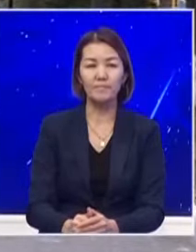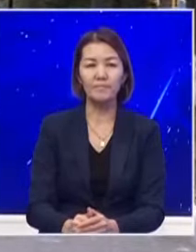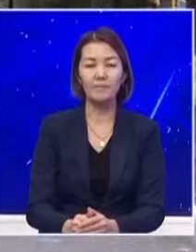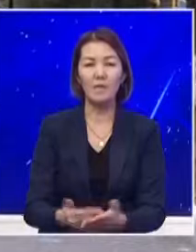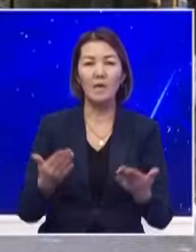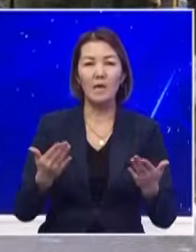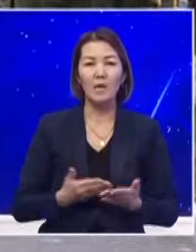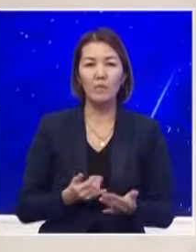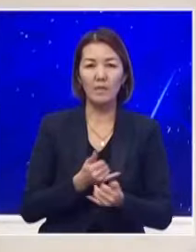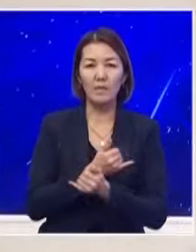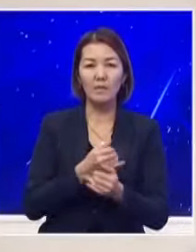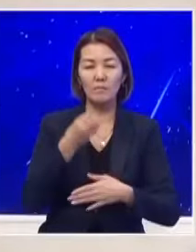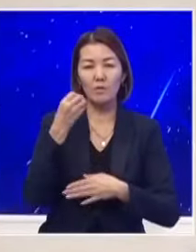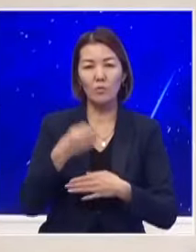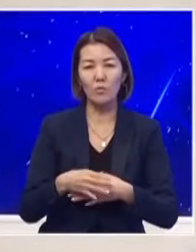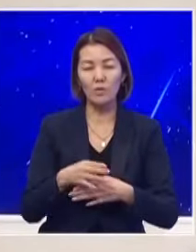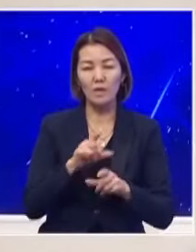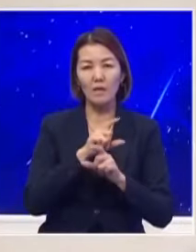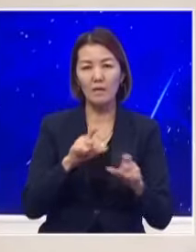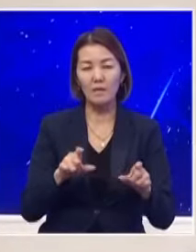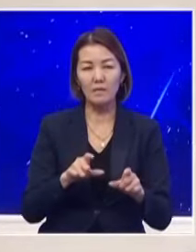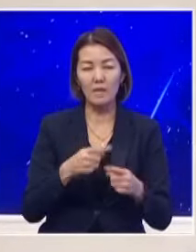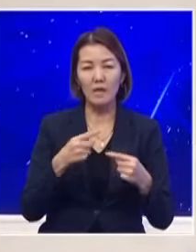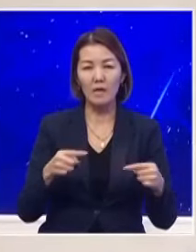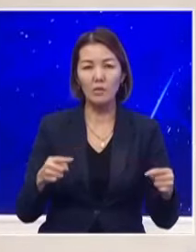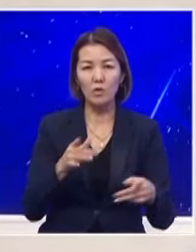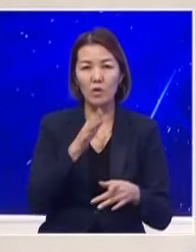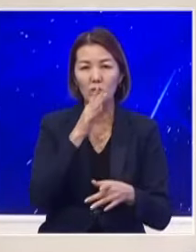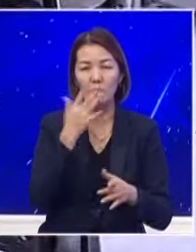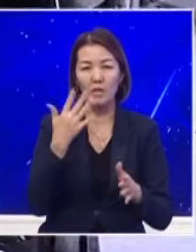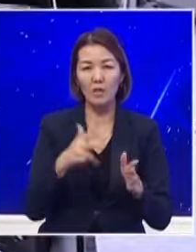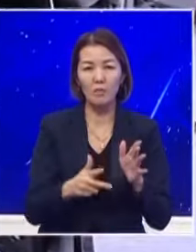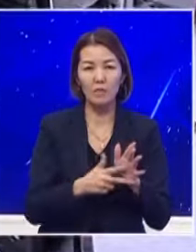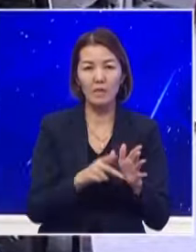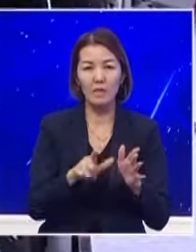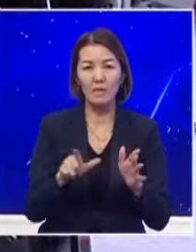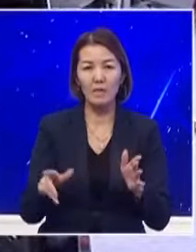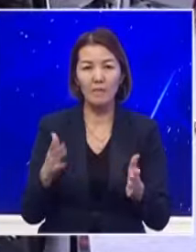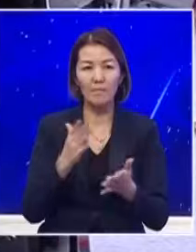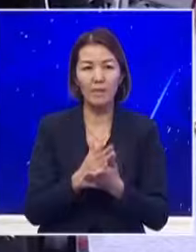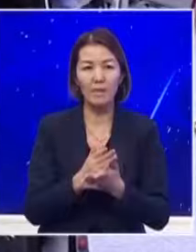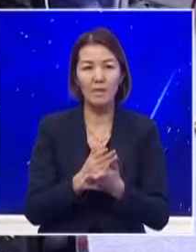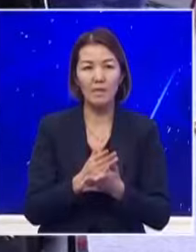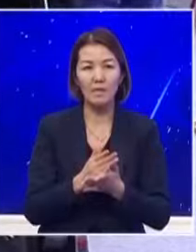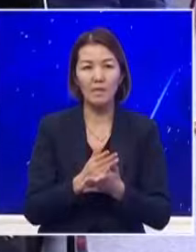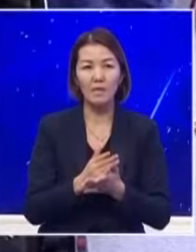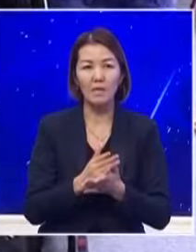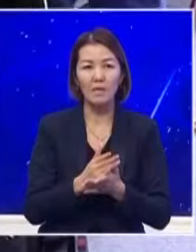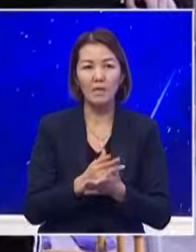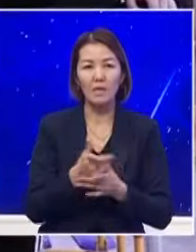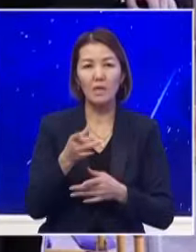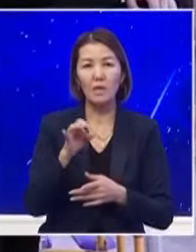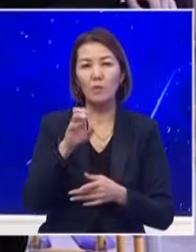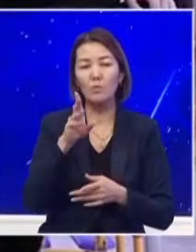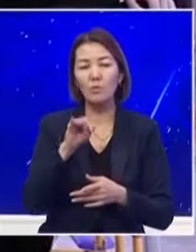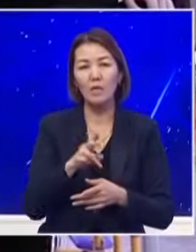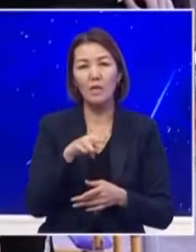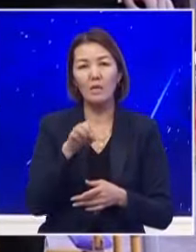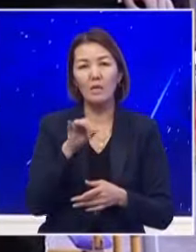Әлеуметті қызмет көрсету орталығында бүгінгі таңда әртүрлі жастағы 58 тәрбиеленуші бар. Олардың ішінде хрусталь балалар,